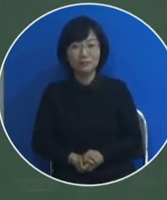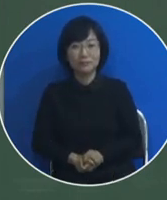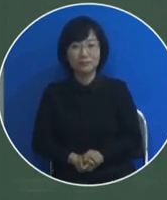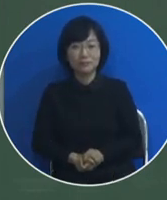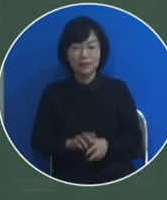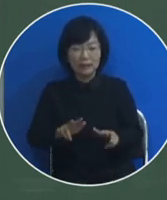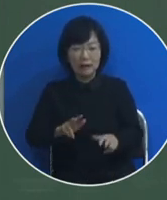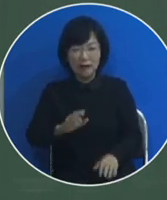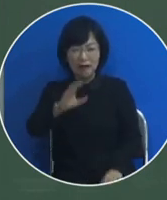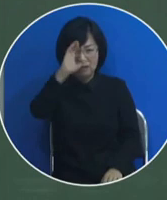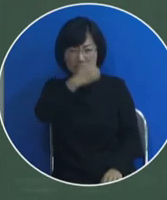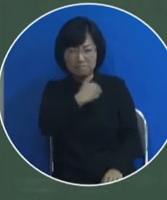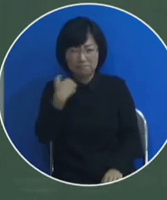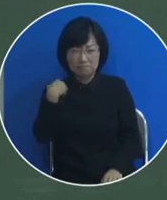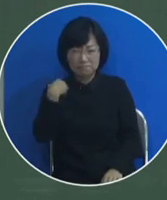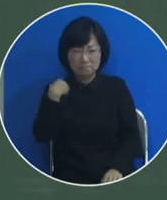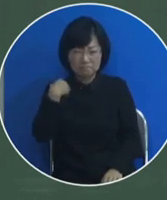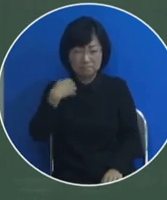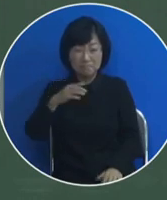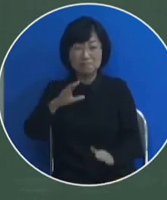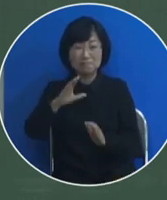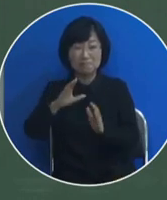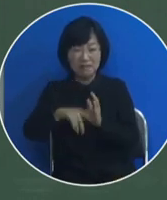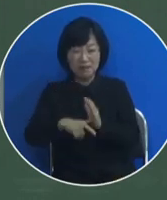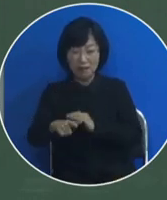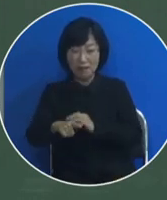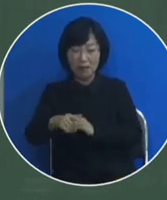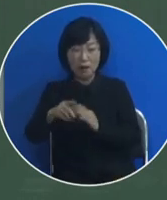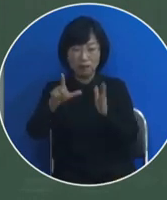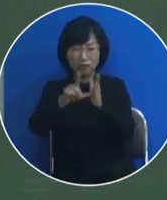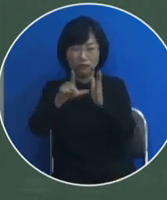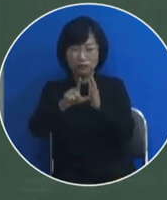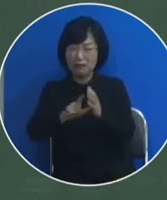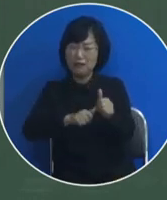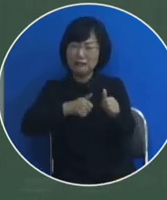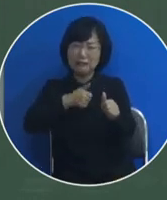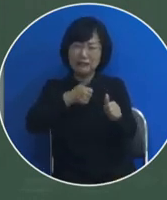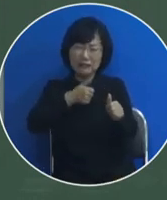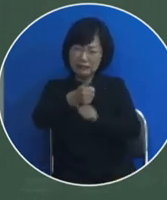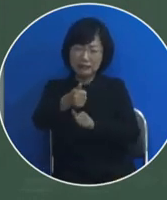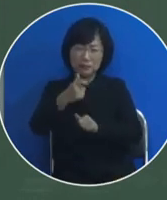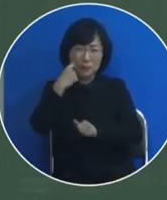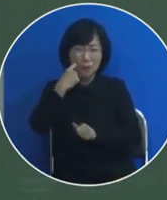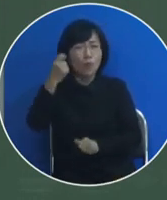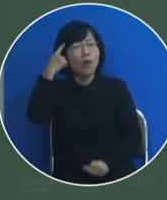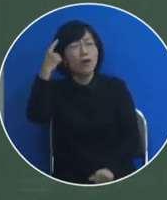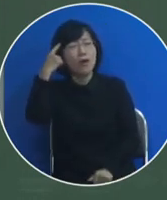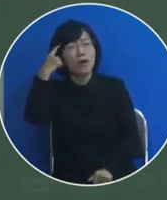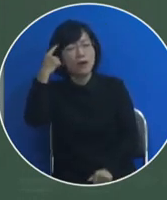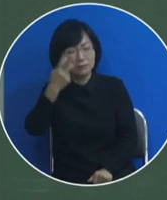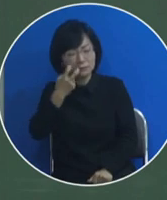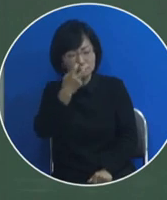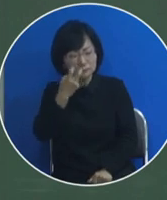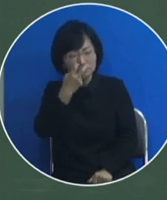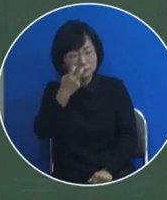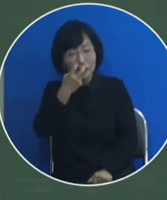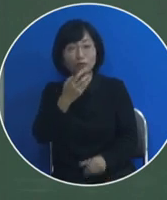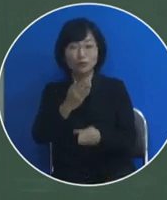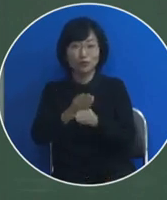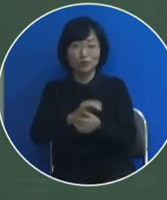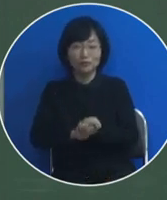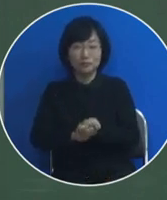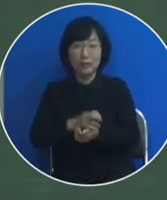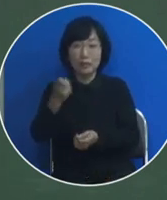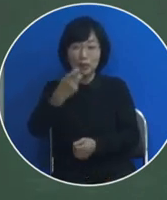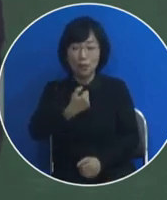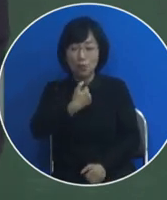분석을 못 하고 있어요. Even now, the old church still has not analyzed how they were not able to overcome one person, Martin Luther. 그렇게 훌륭한 로마